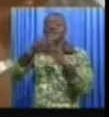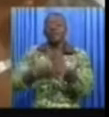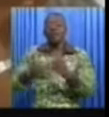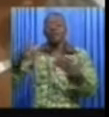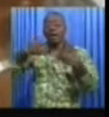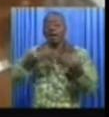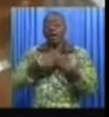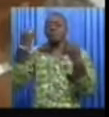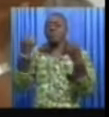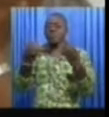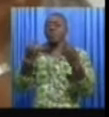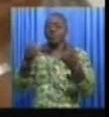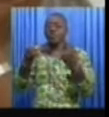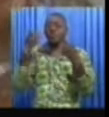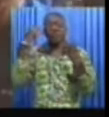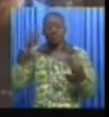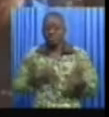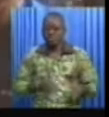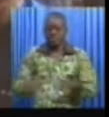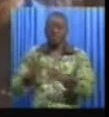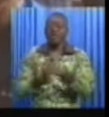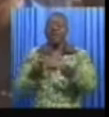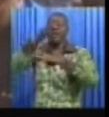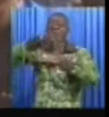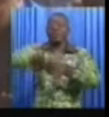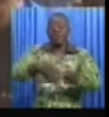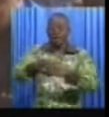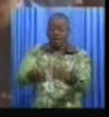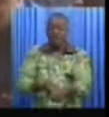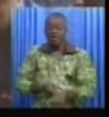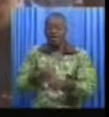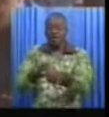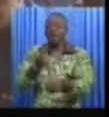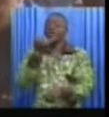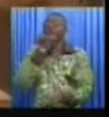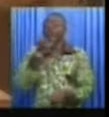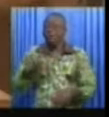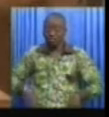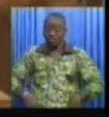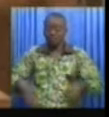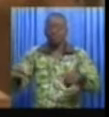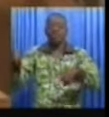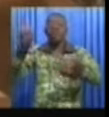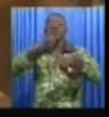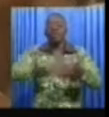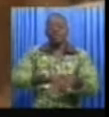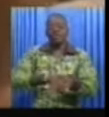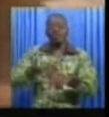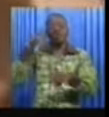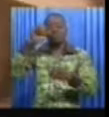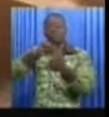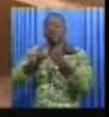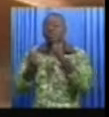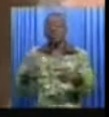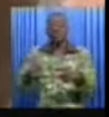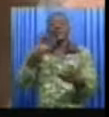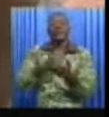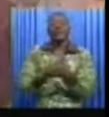renferme de nombreux bas-fonds pleins agricoles. Faute de routes, il se pose tout naturellement des problèmes